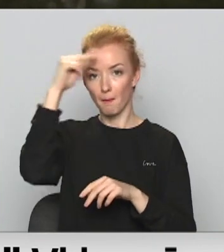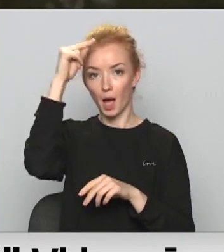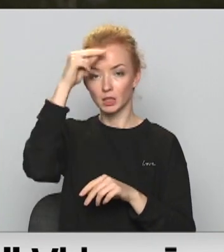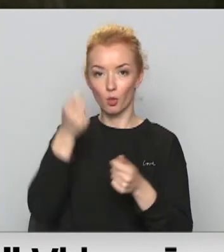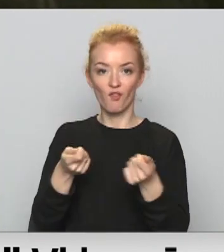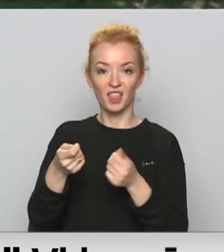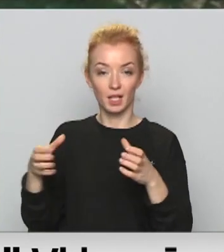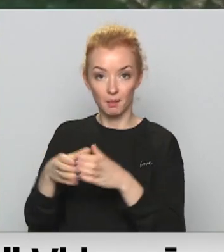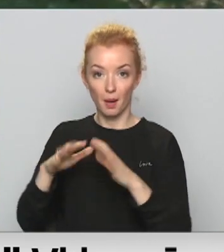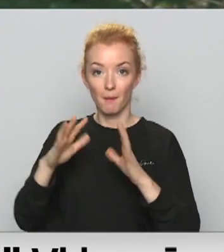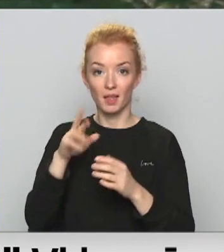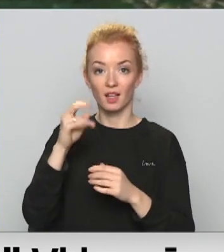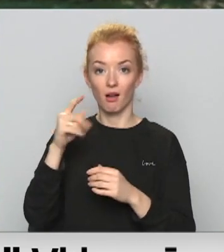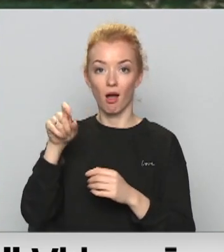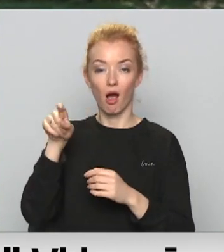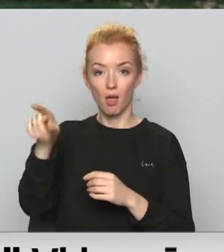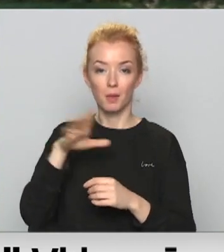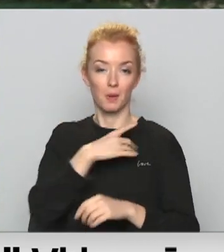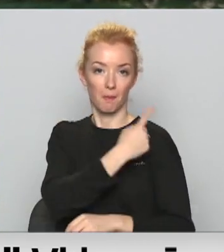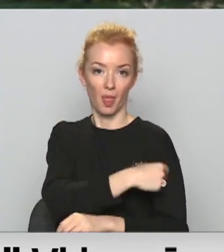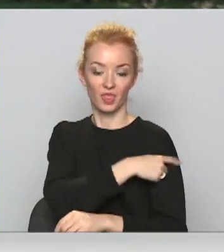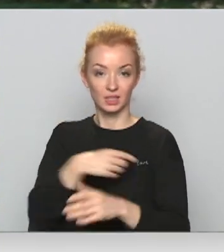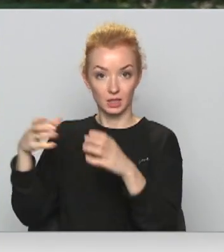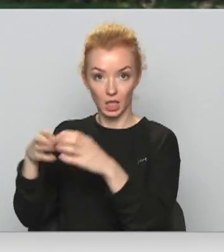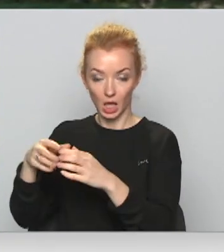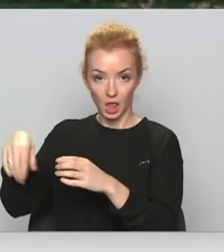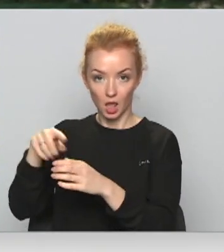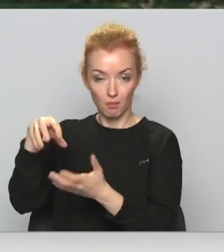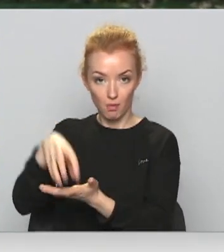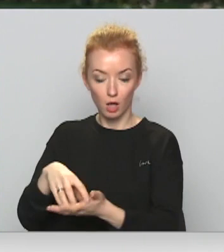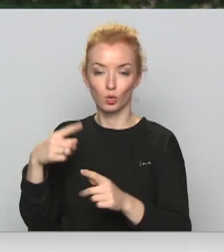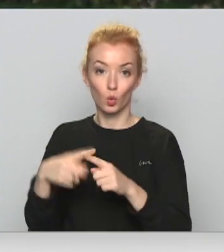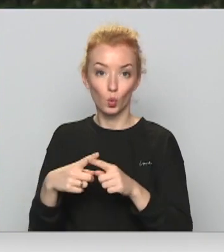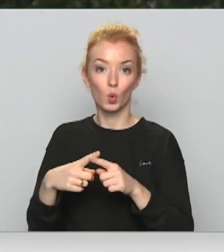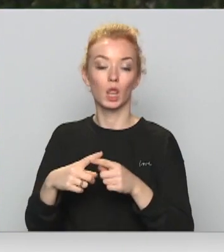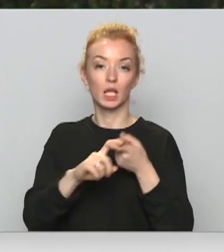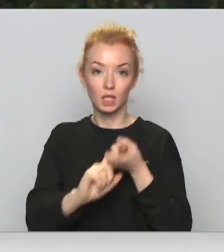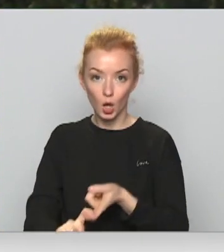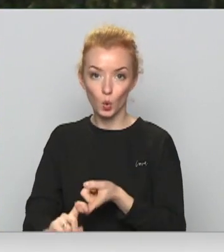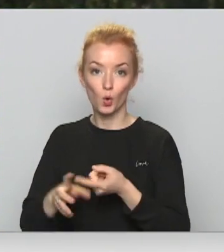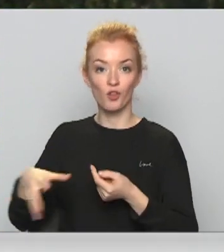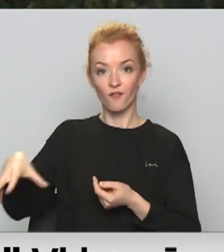elements, savukārt trikātā bija izvietojies medicīnas elements. Līdz ar to visi